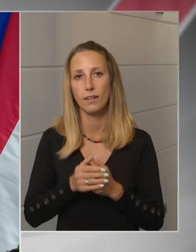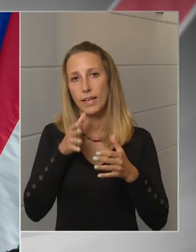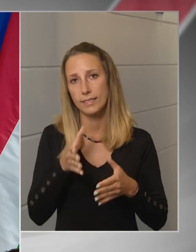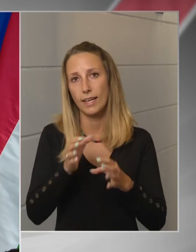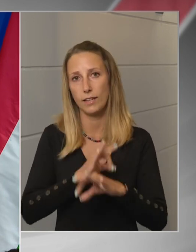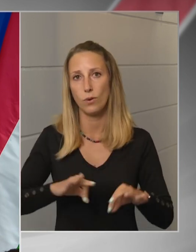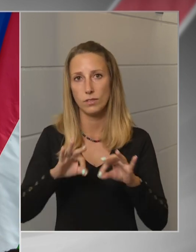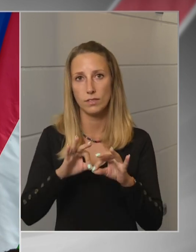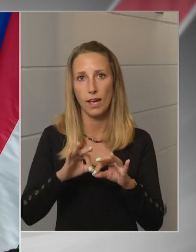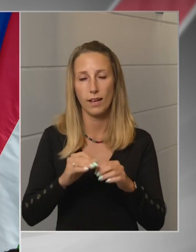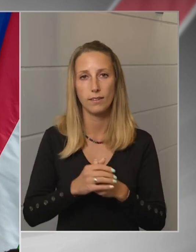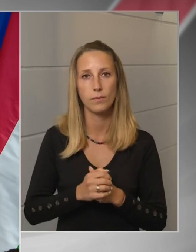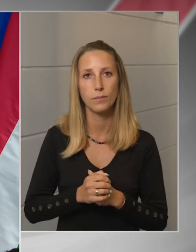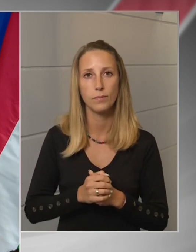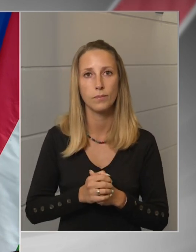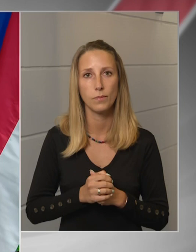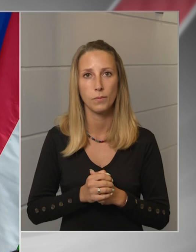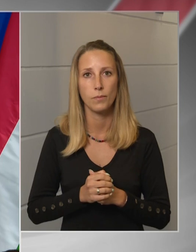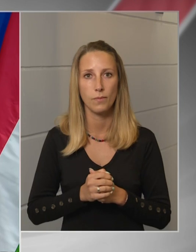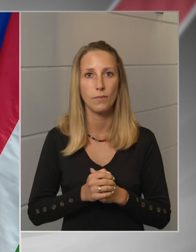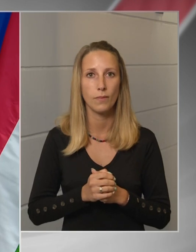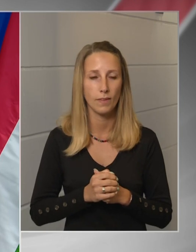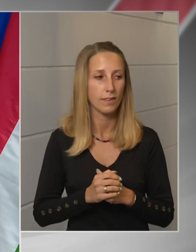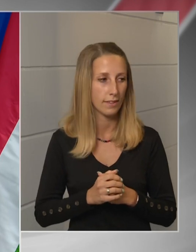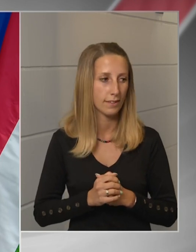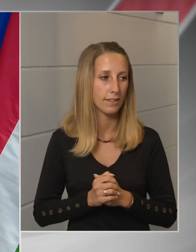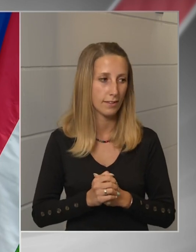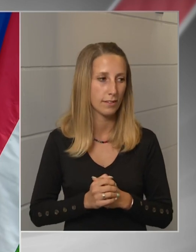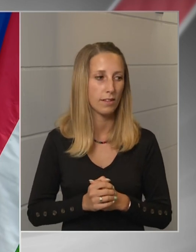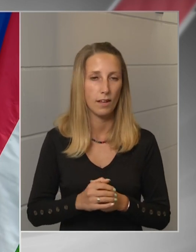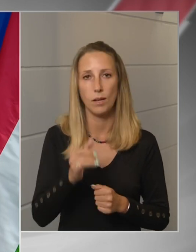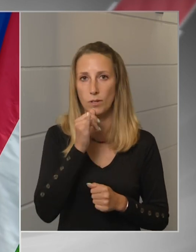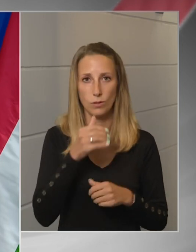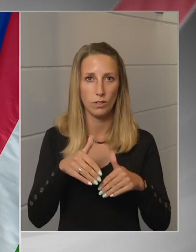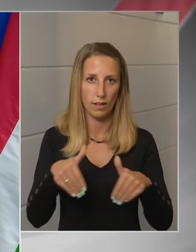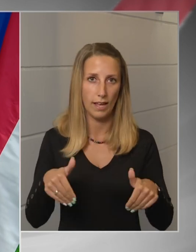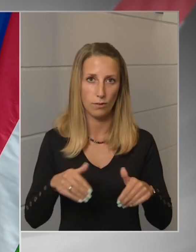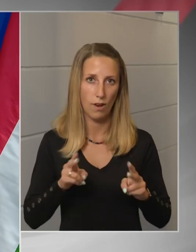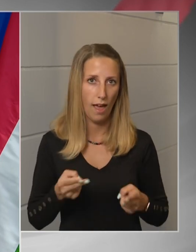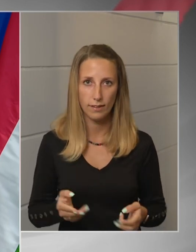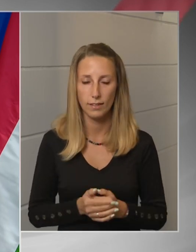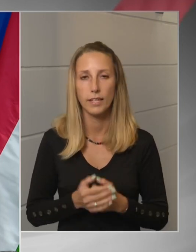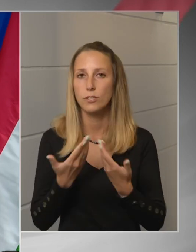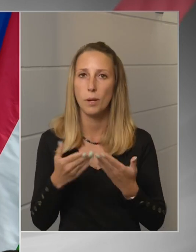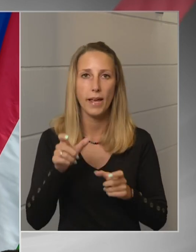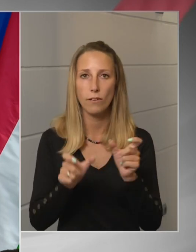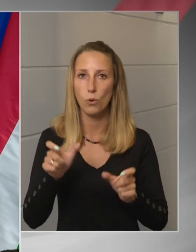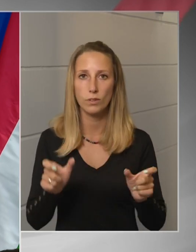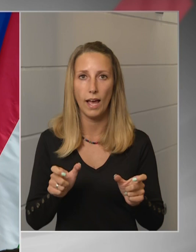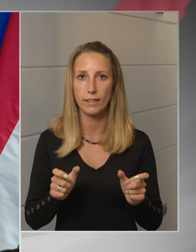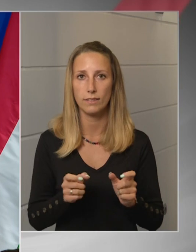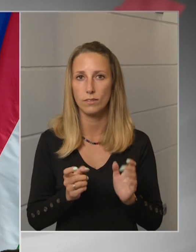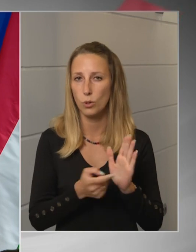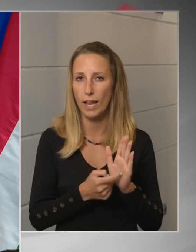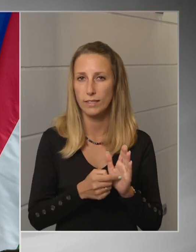nem a zöld határon keresztül lehet jogszerűen megérkezni, és semmilyen kvótát, kötelező